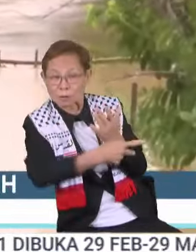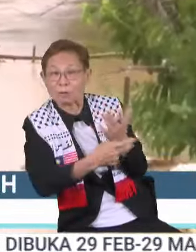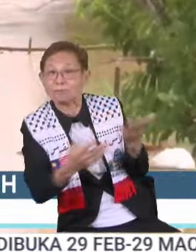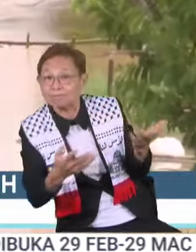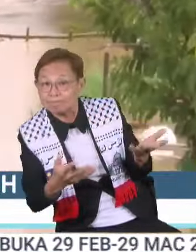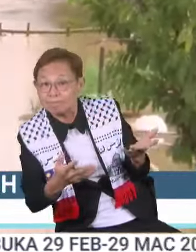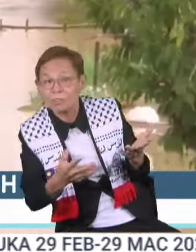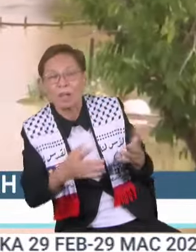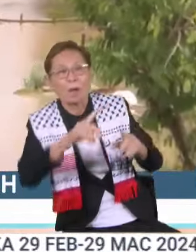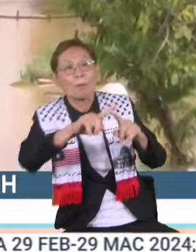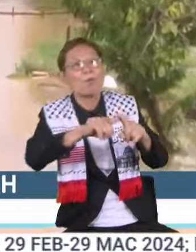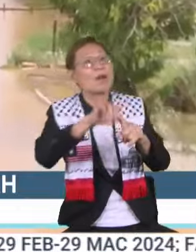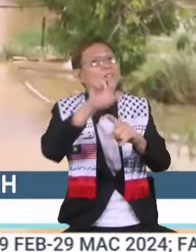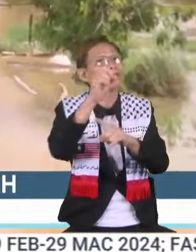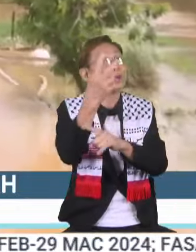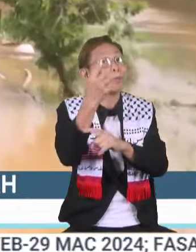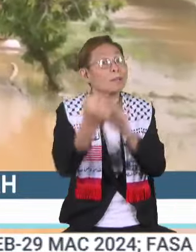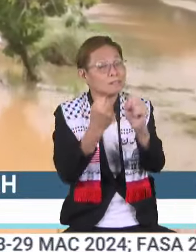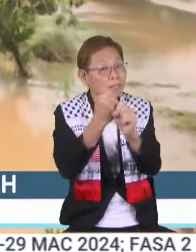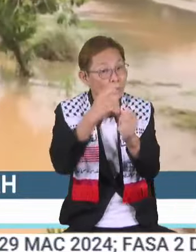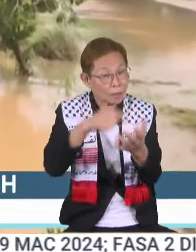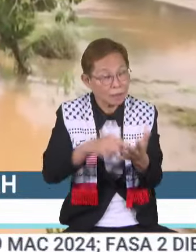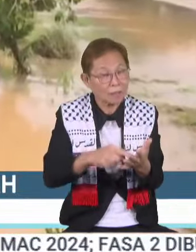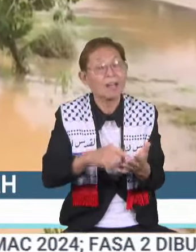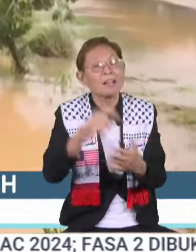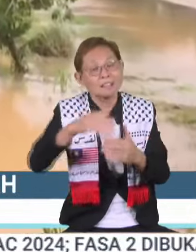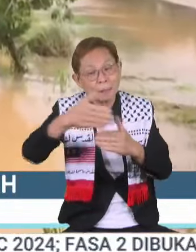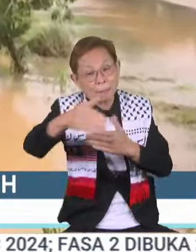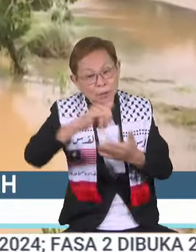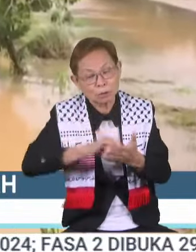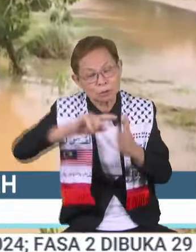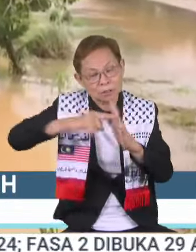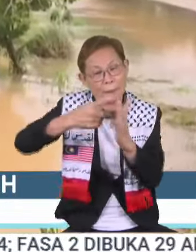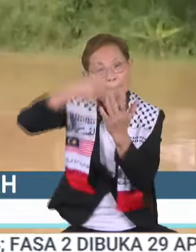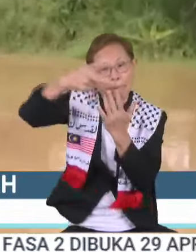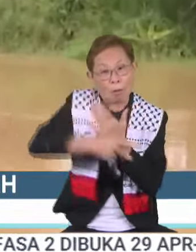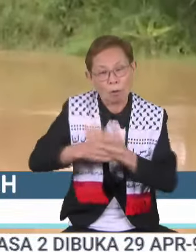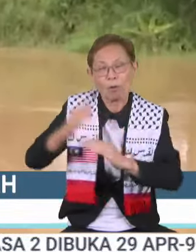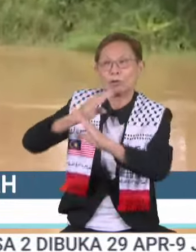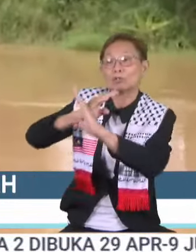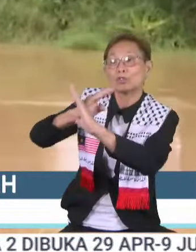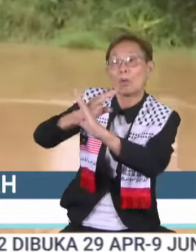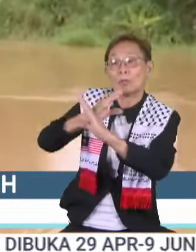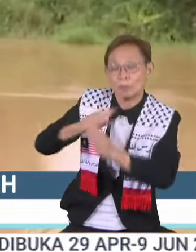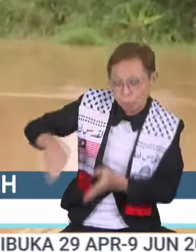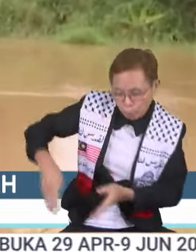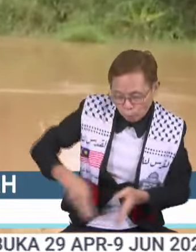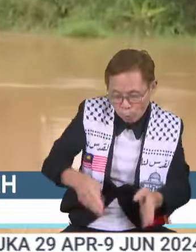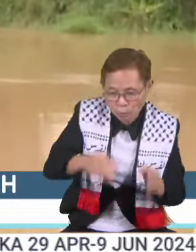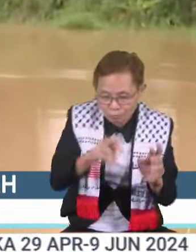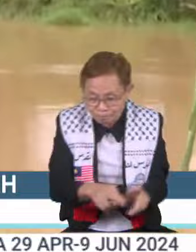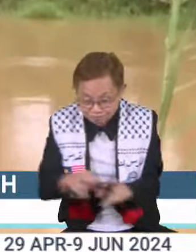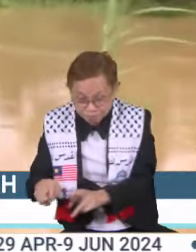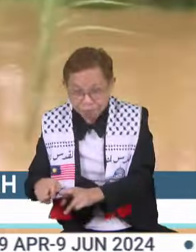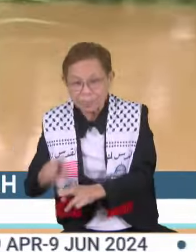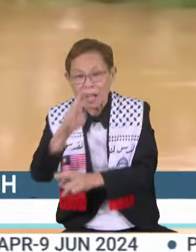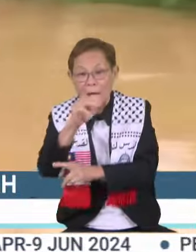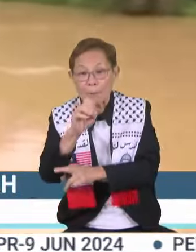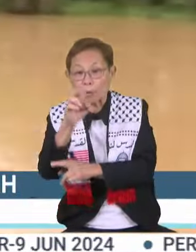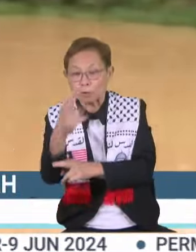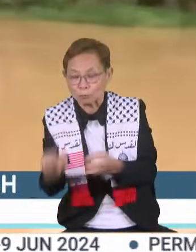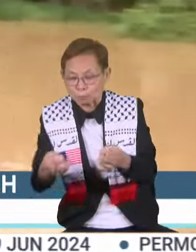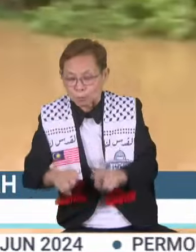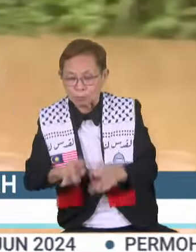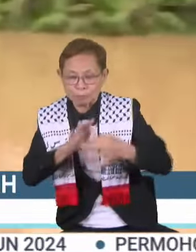berkenaan suku keempat tahun ini ia disusuli pelaksanaan projek tebatan dan pengairan yang dirancang MOU